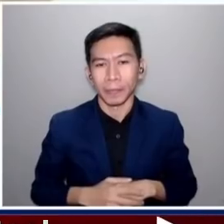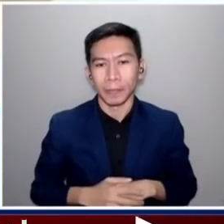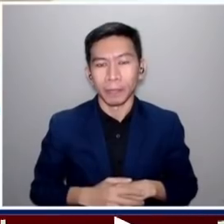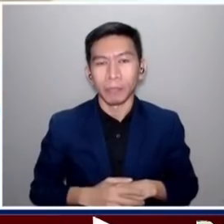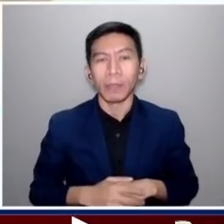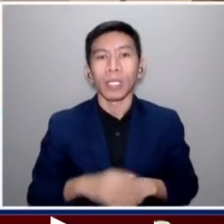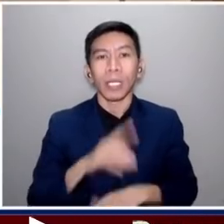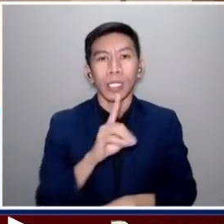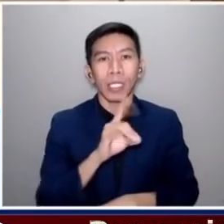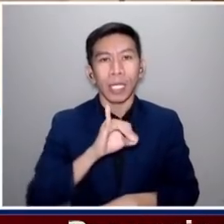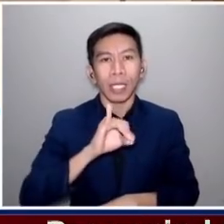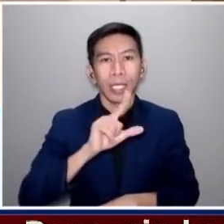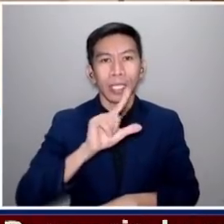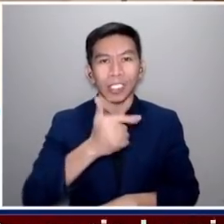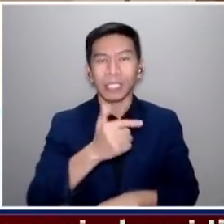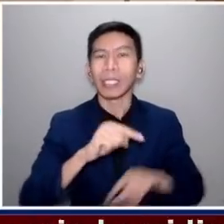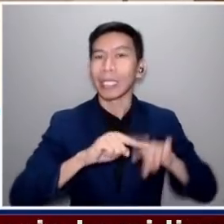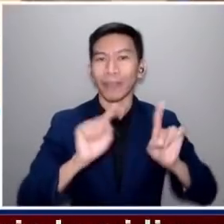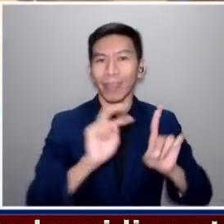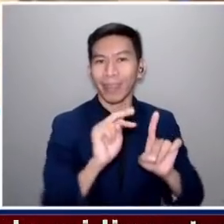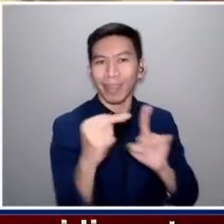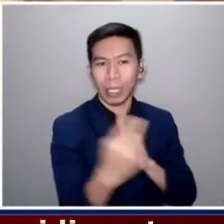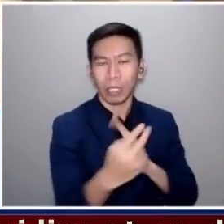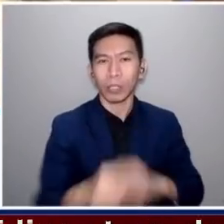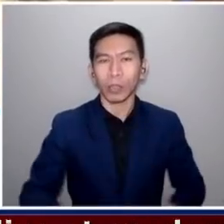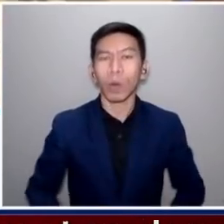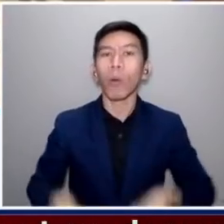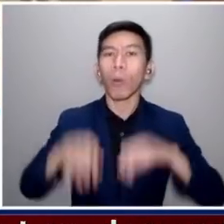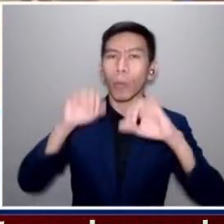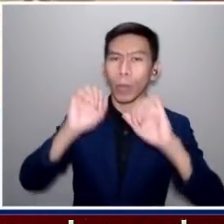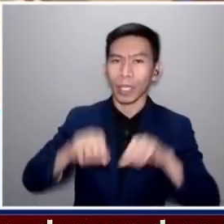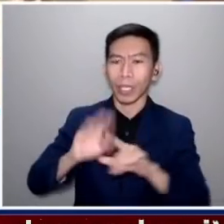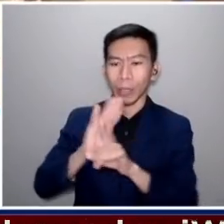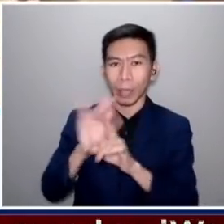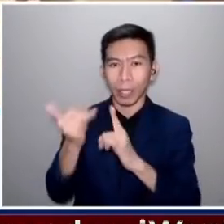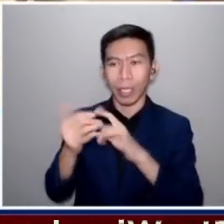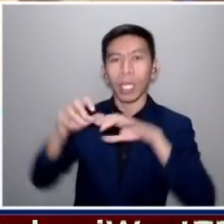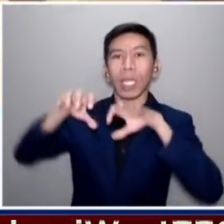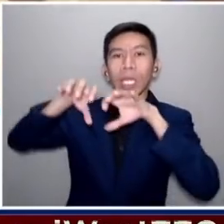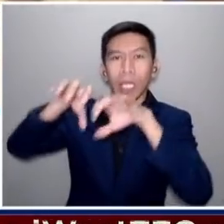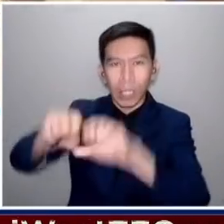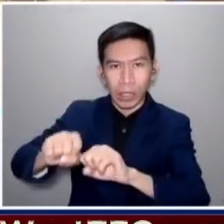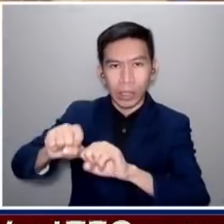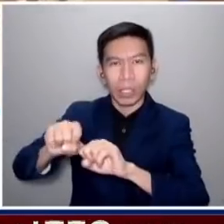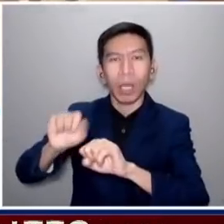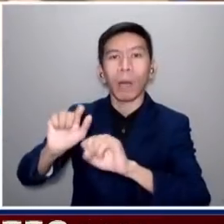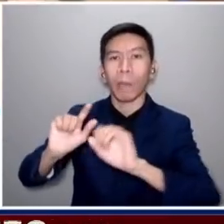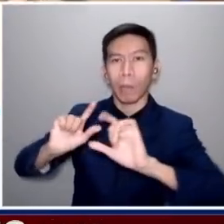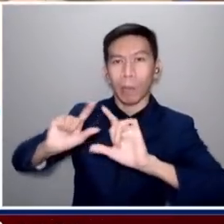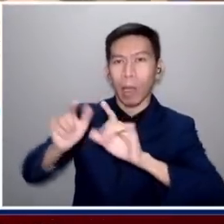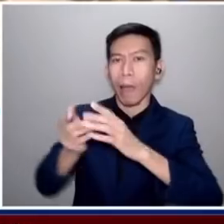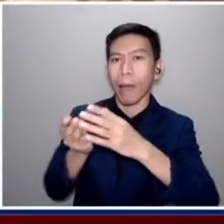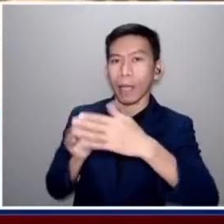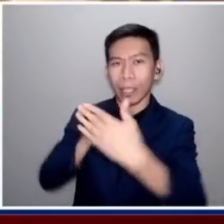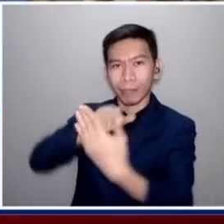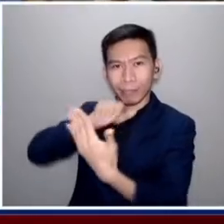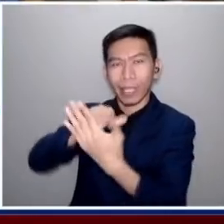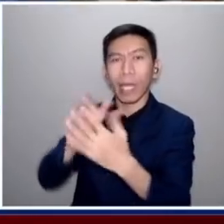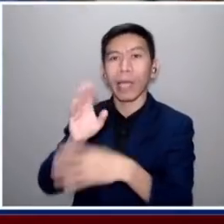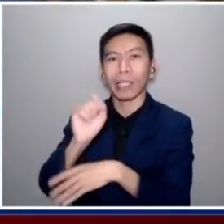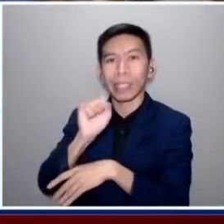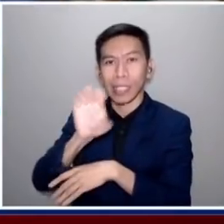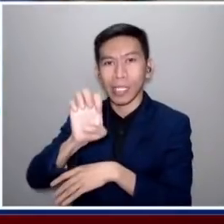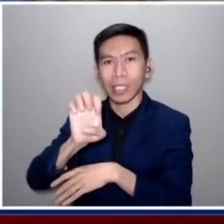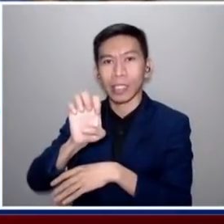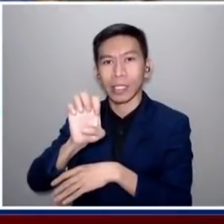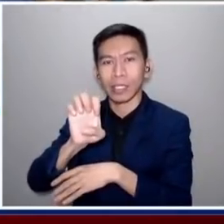DILG. Pwede po silang arestuhin ng ating mga kabarangay at kasuhan. Nasa revised penal code po yan. No? Hindi po sila